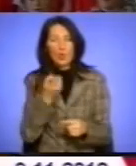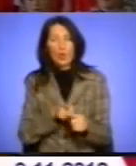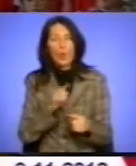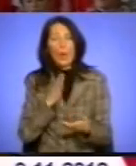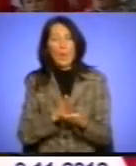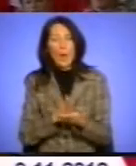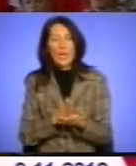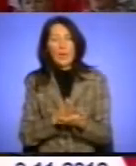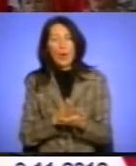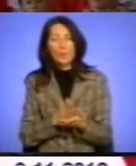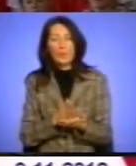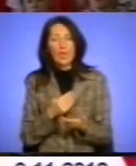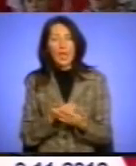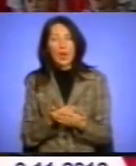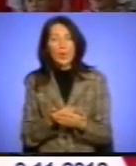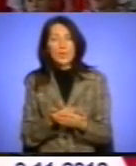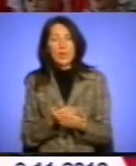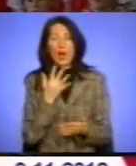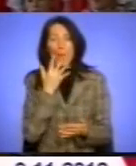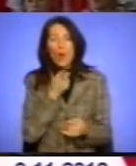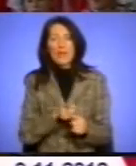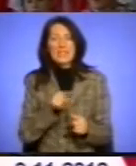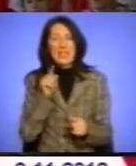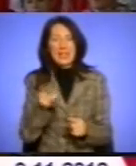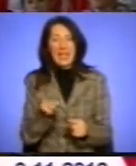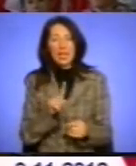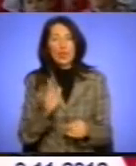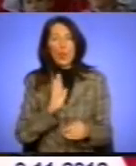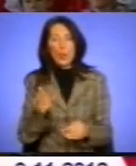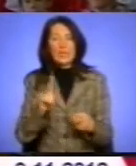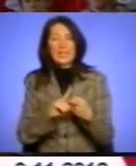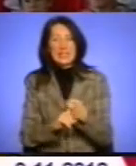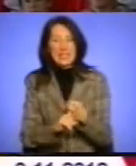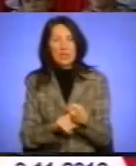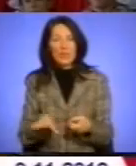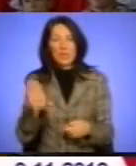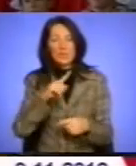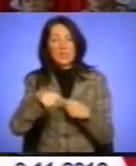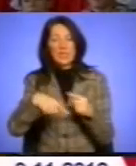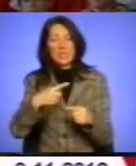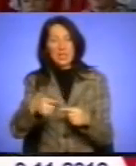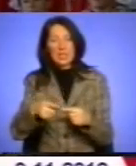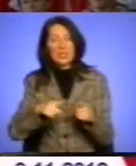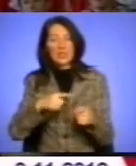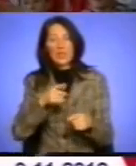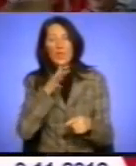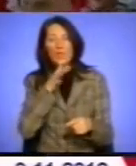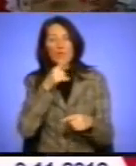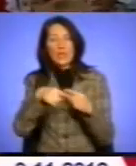маємо. Ось мова – це те, що буде з'єднувати всіх через віки.